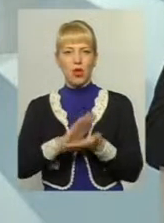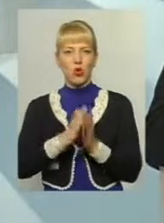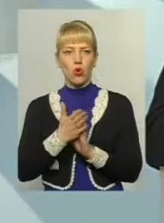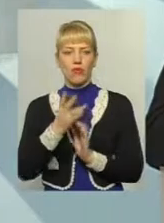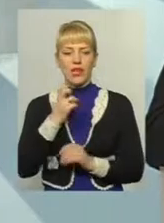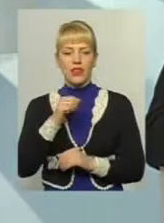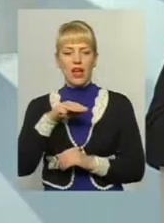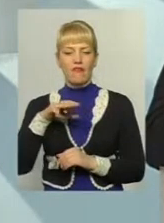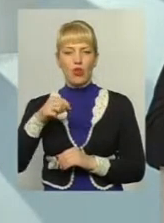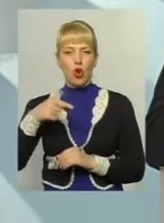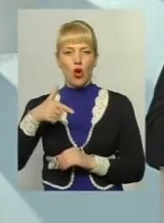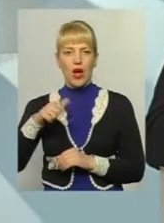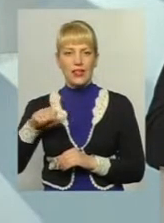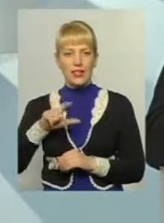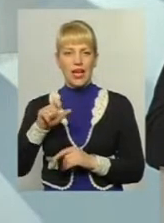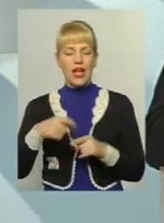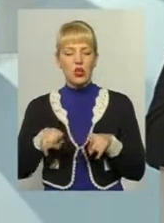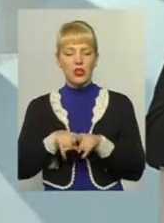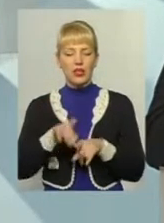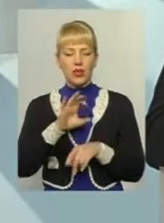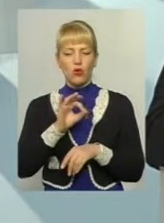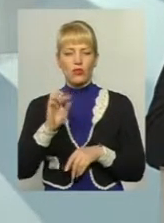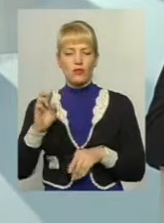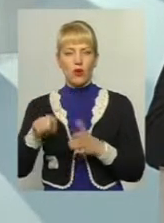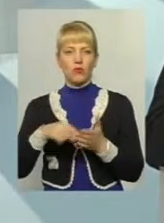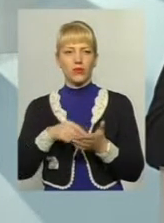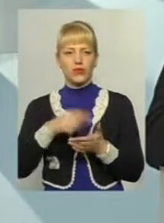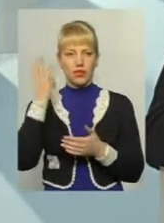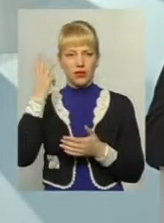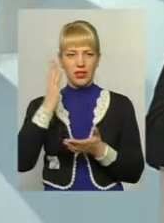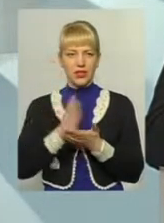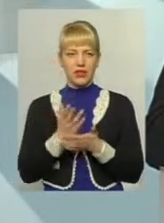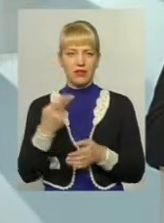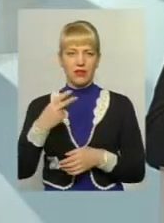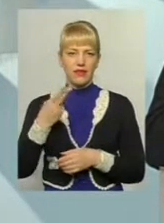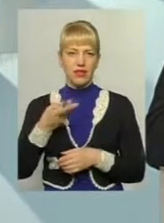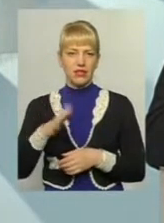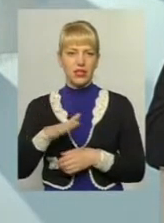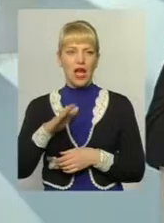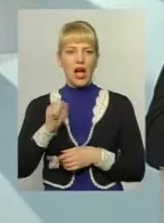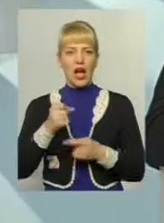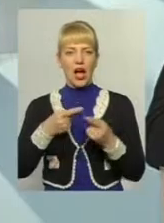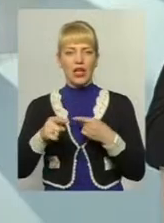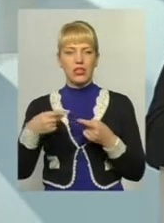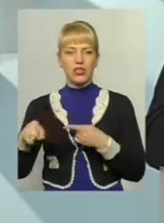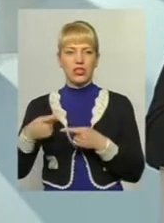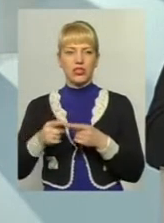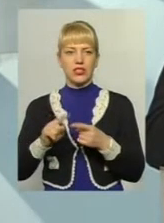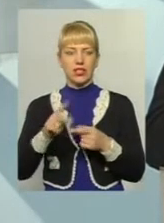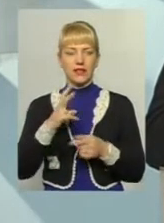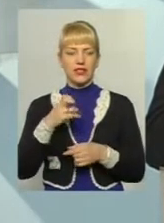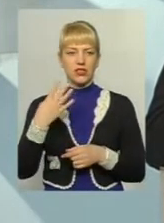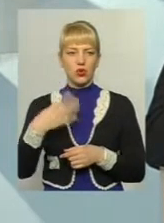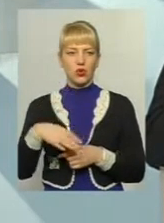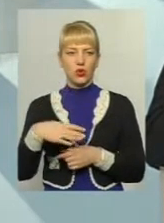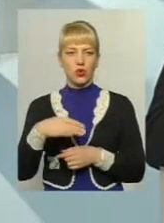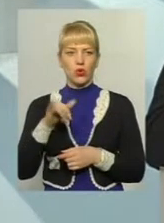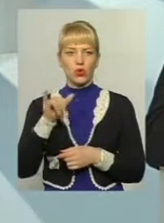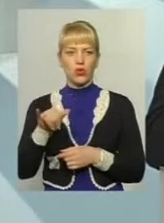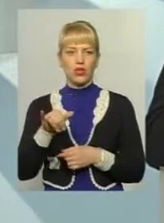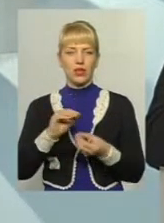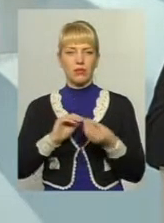можливо, ця схема підходить більше тим, в кого є дахові котельні, але таких будинків... Не тільки дахові, котельні, взагалі котельні.